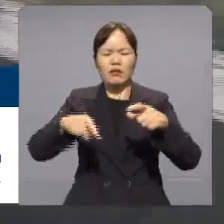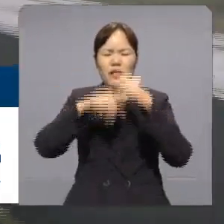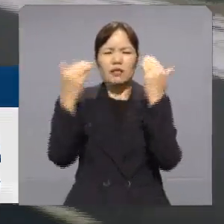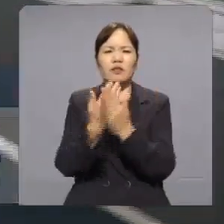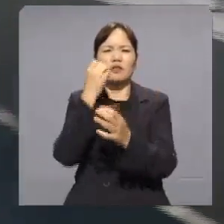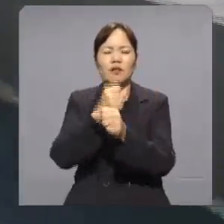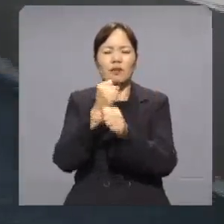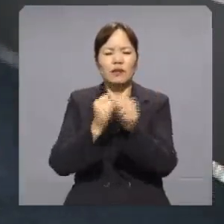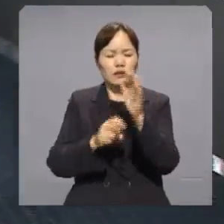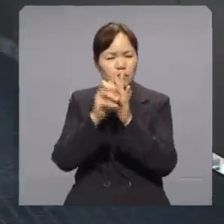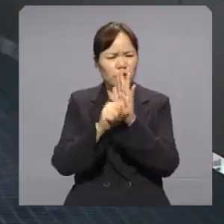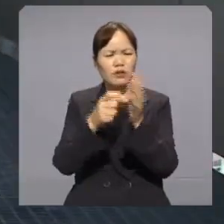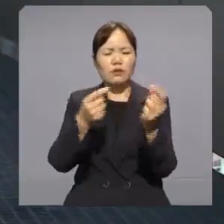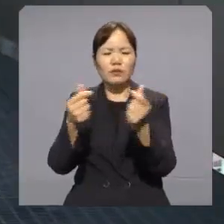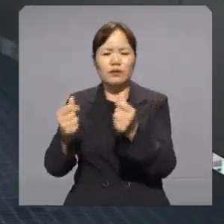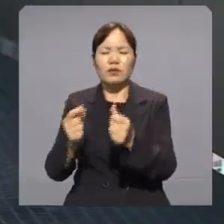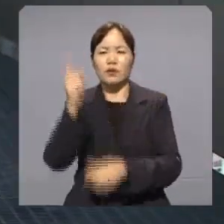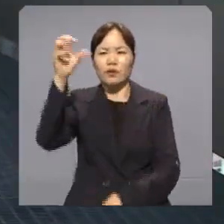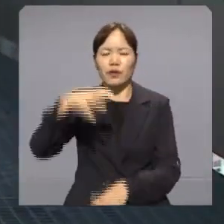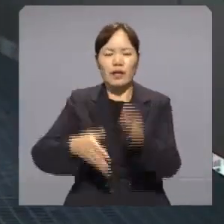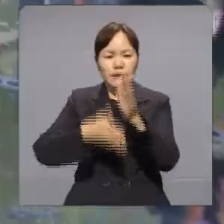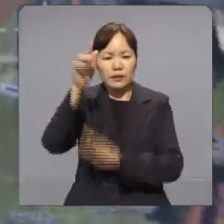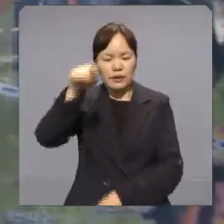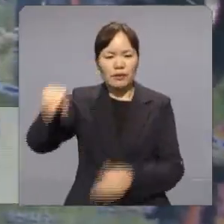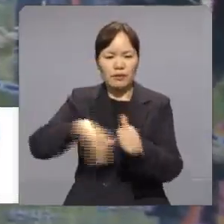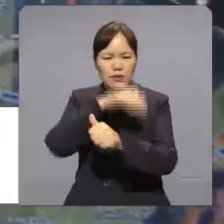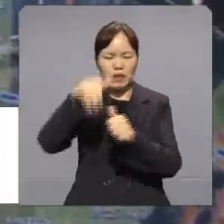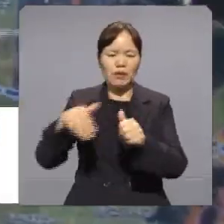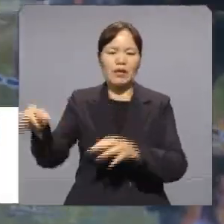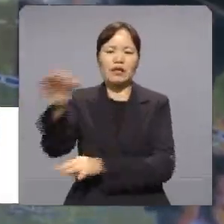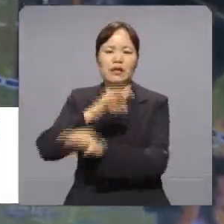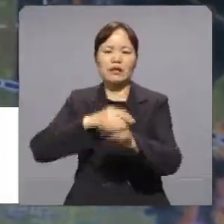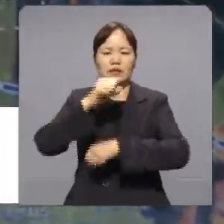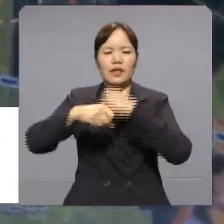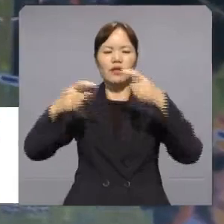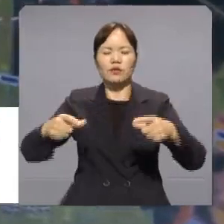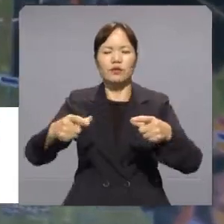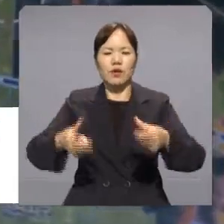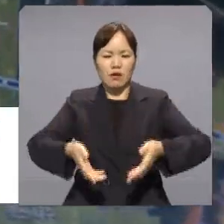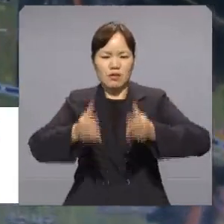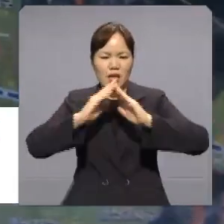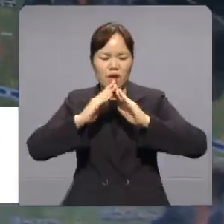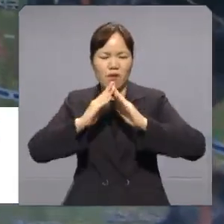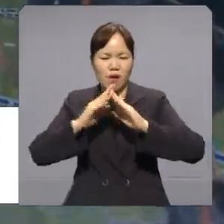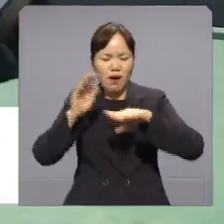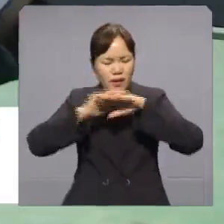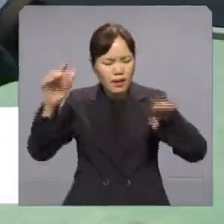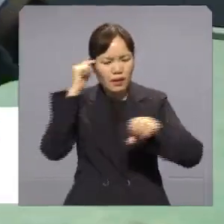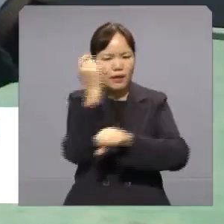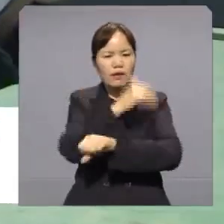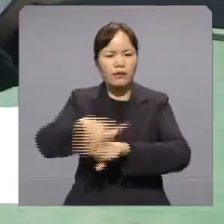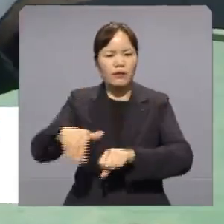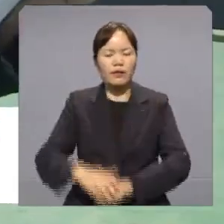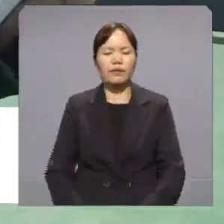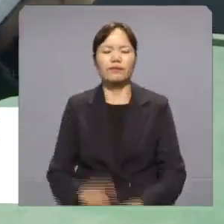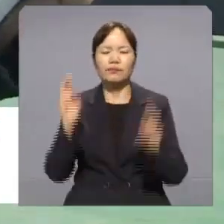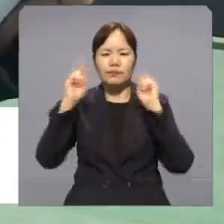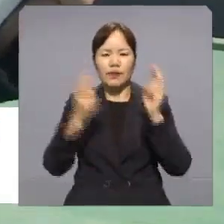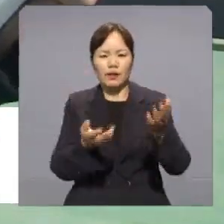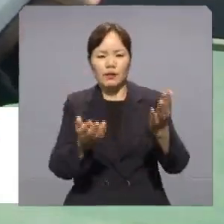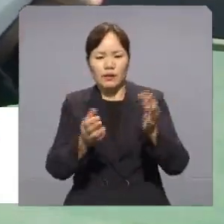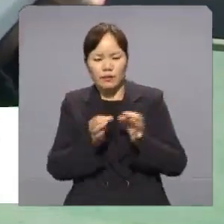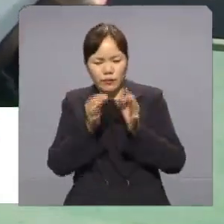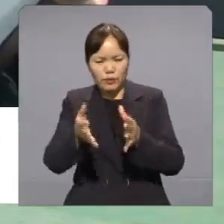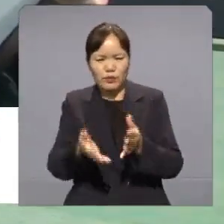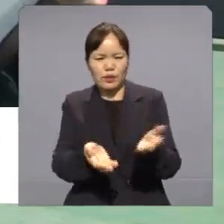비슷합니다 고양시는 이런 현실을 경제자유구역 조성으로 돌파하기로 했습니다 기업 투자를